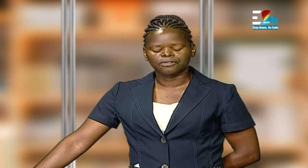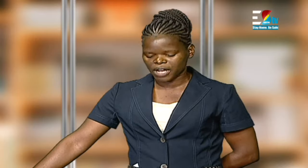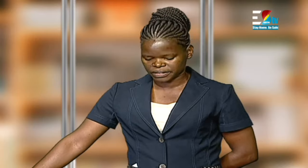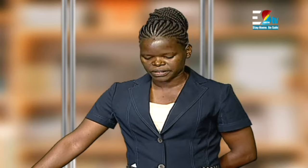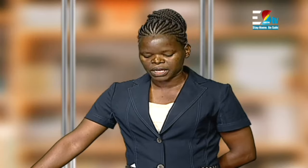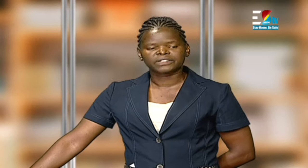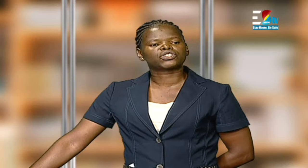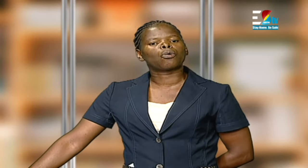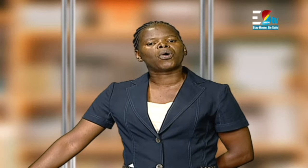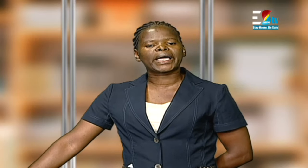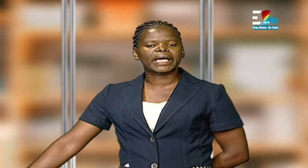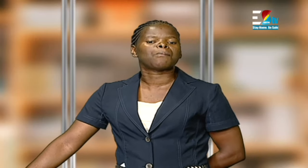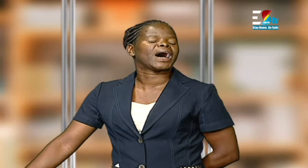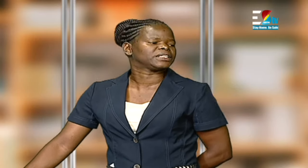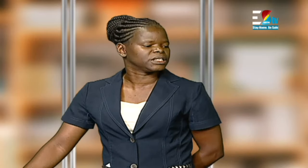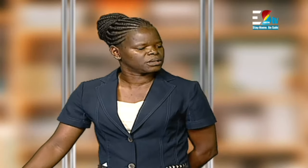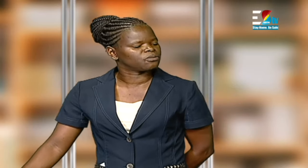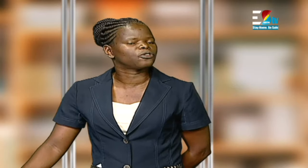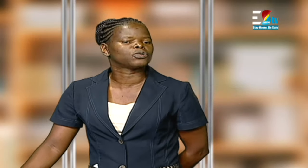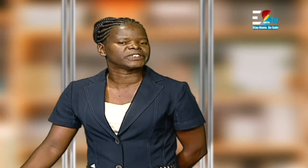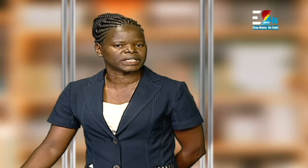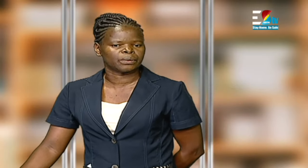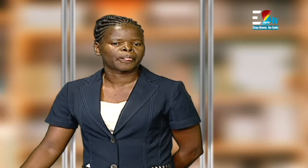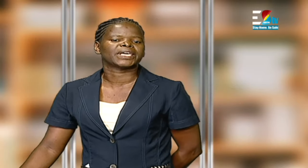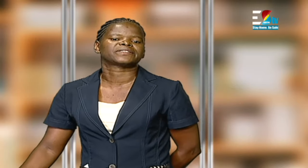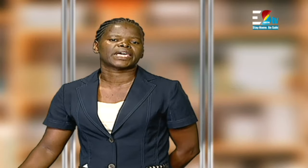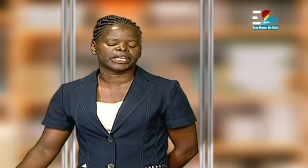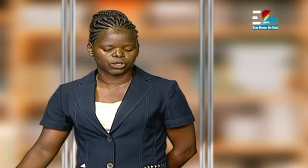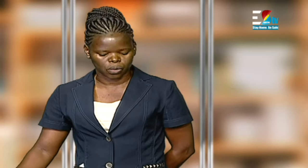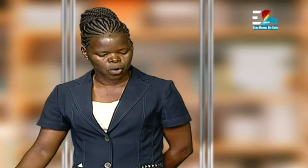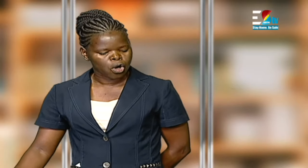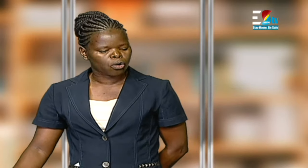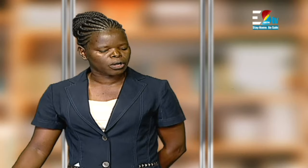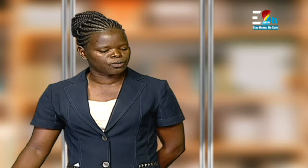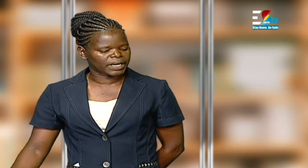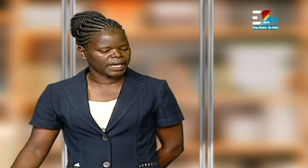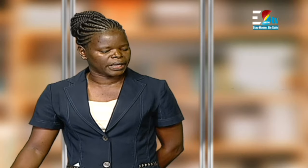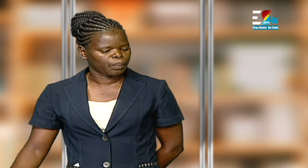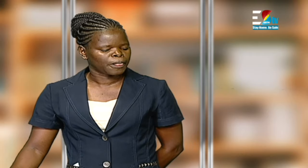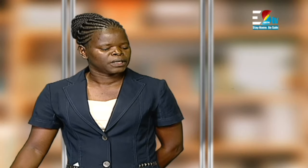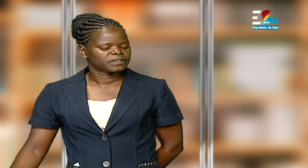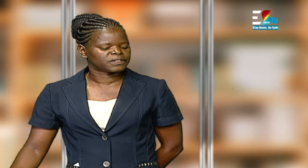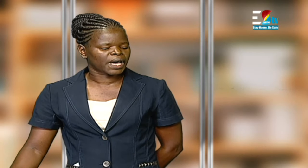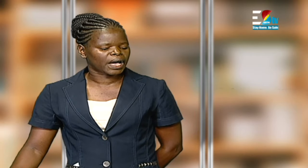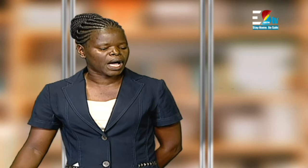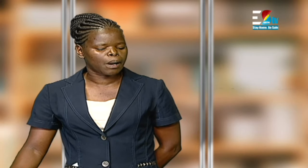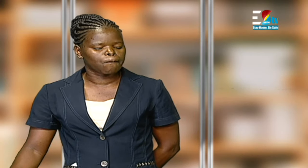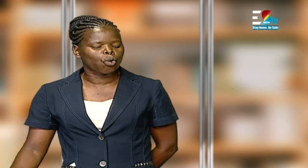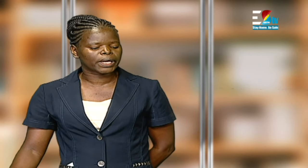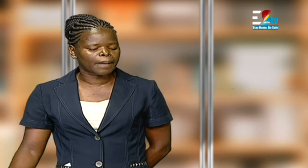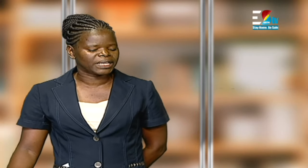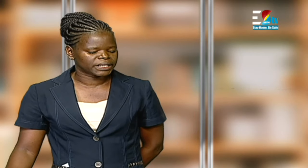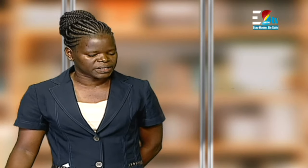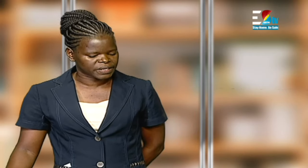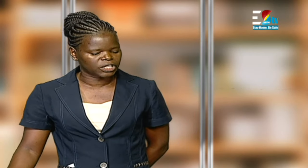Sithole Vaz. Sitowubuka ke kabanti mfundzi ngesendo. Kodwa ke